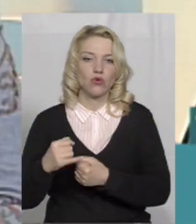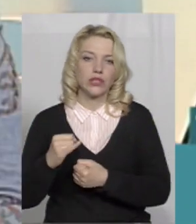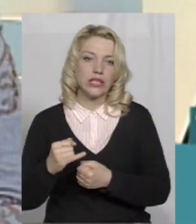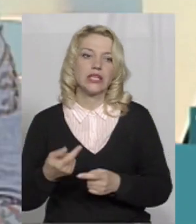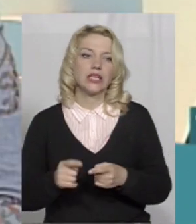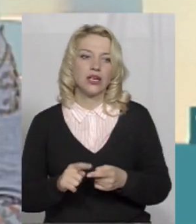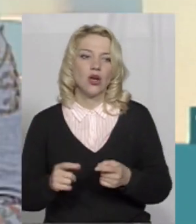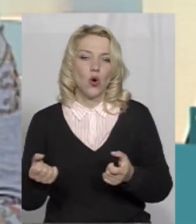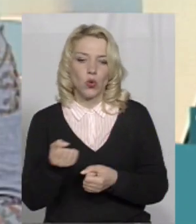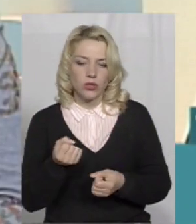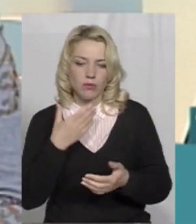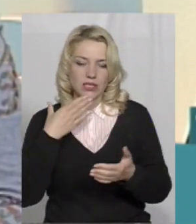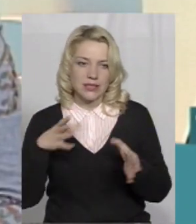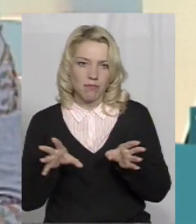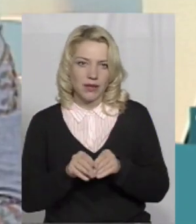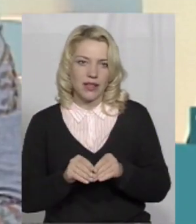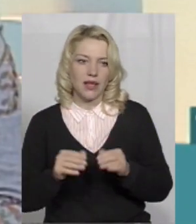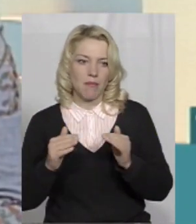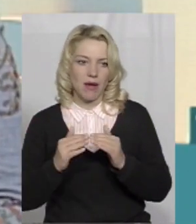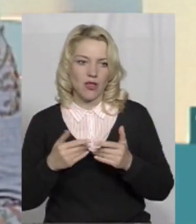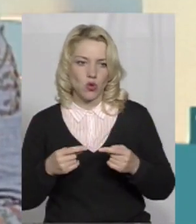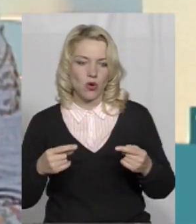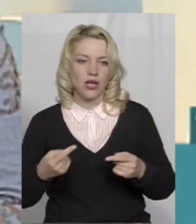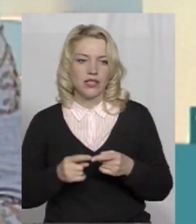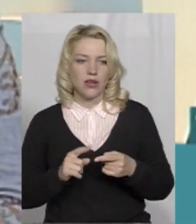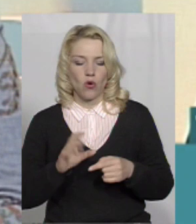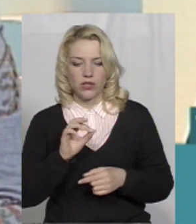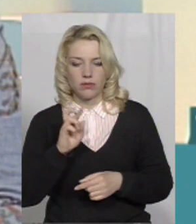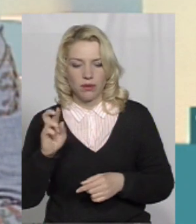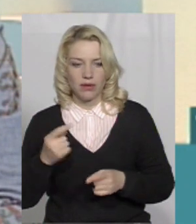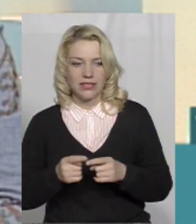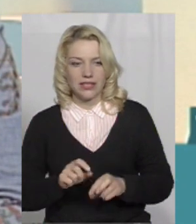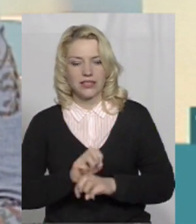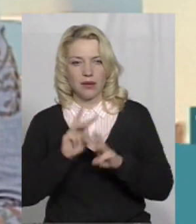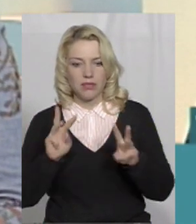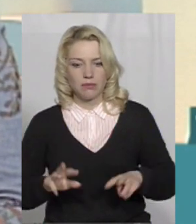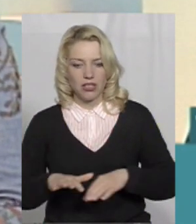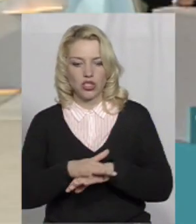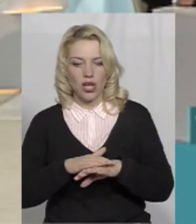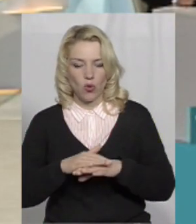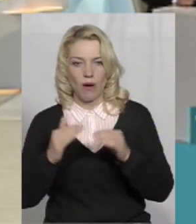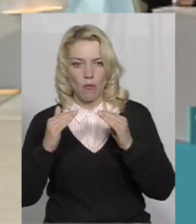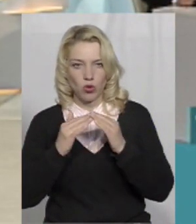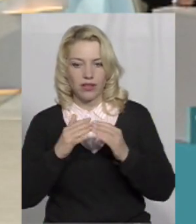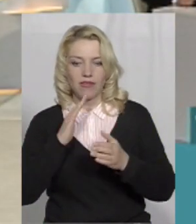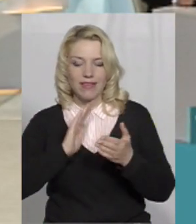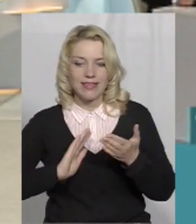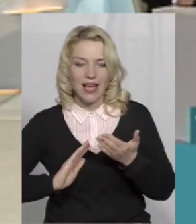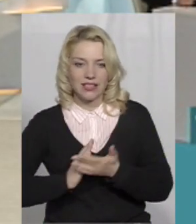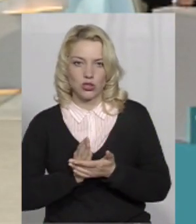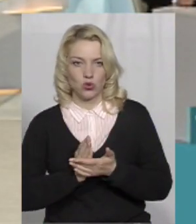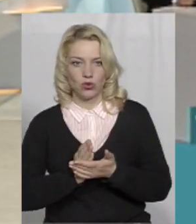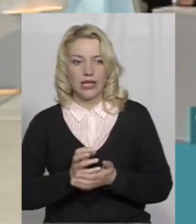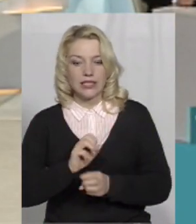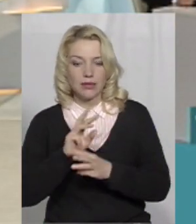утримувати своє спільне майно. Одна з функцій з ОСББ – це забезпечення громади, будинку, якісної